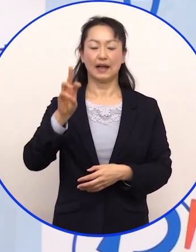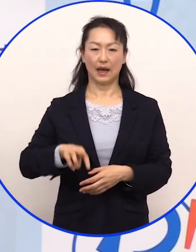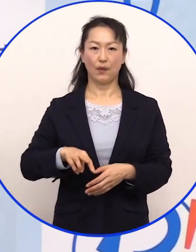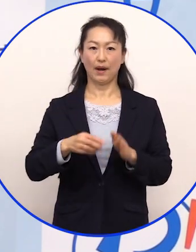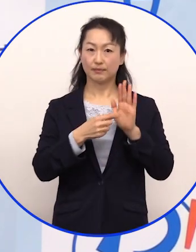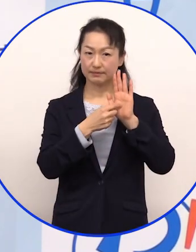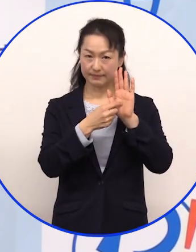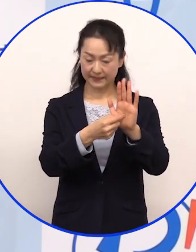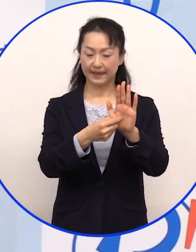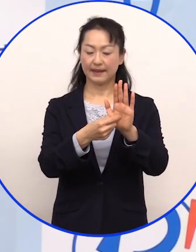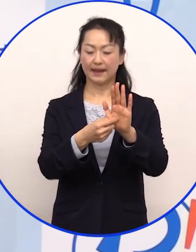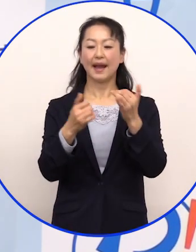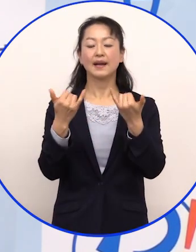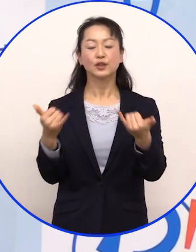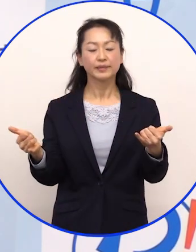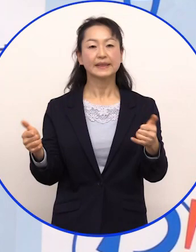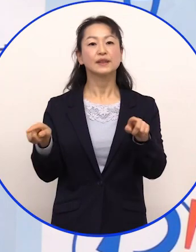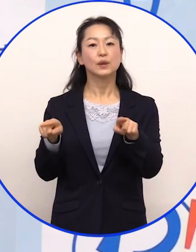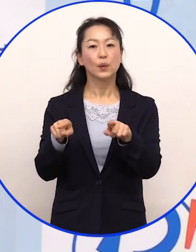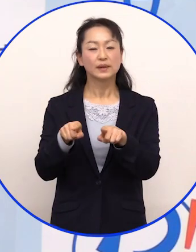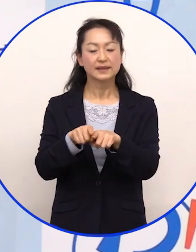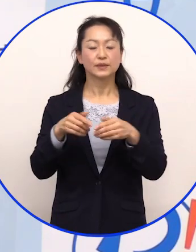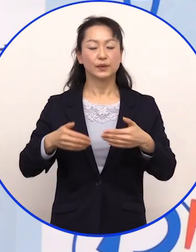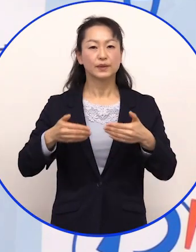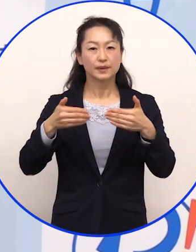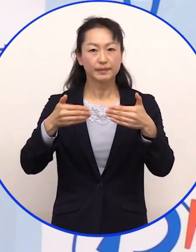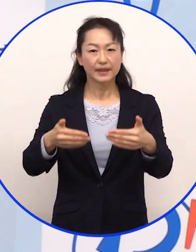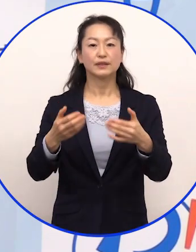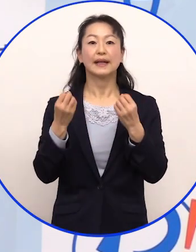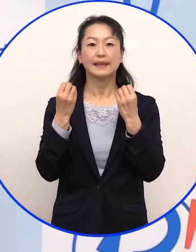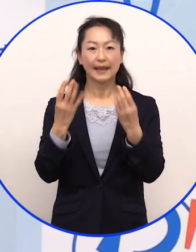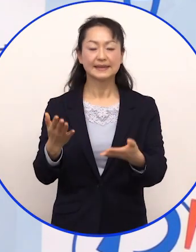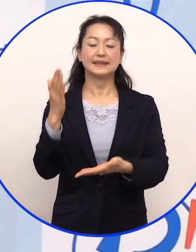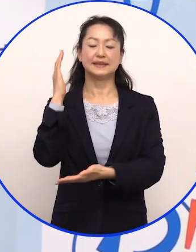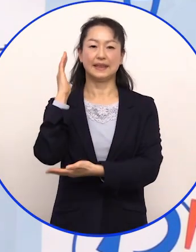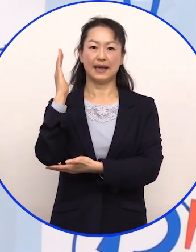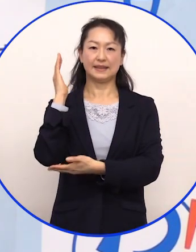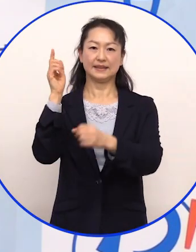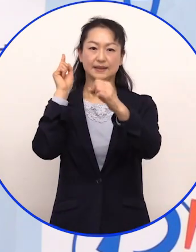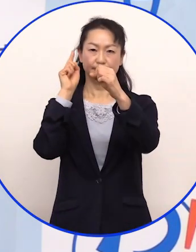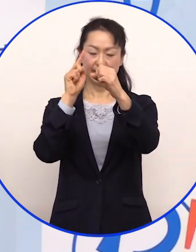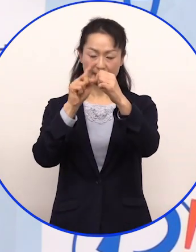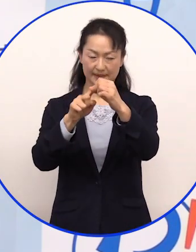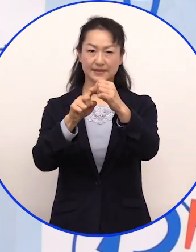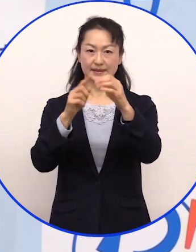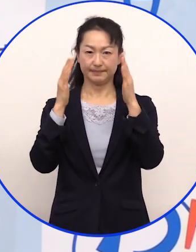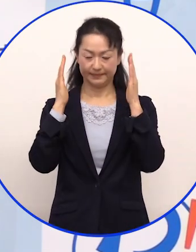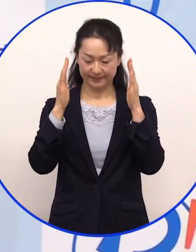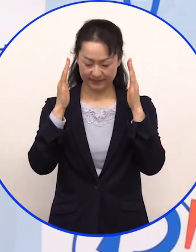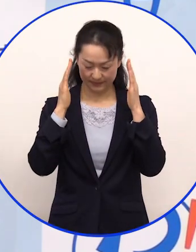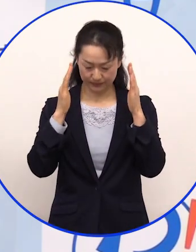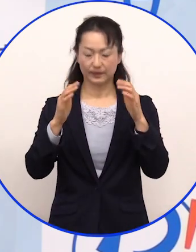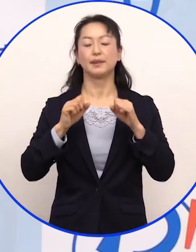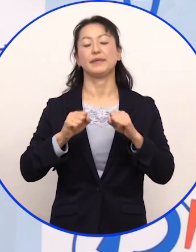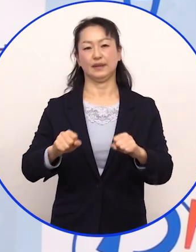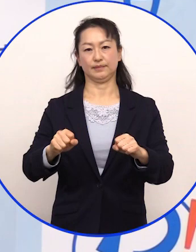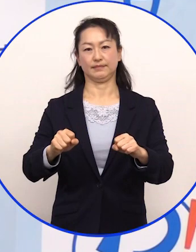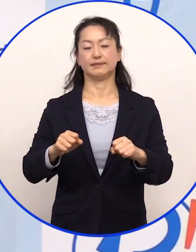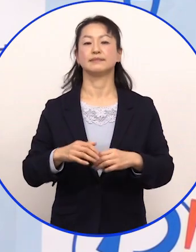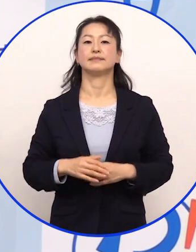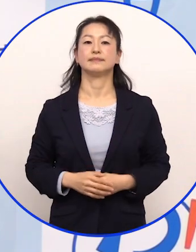区民の声が届く区民と共に進める新しい区政を目指し全力で取り組んでまい